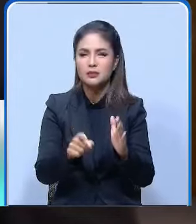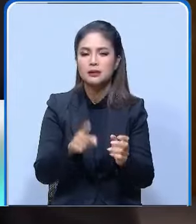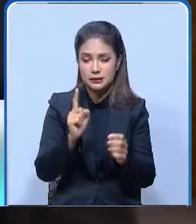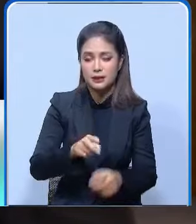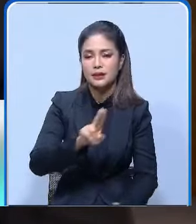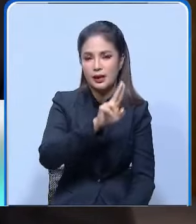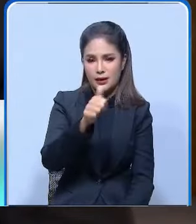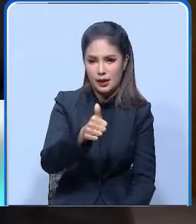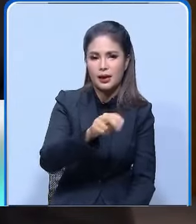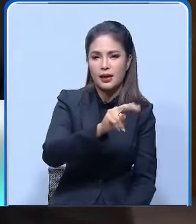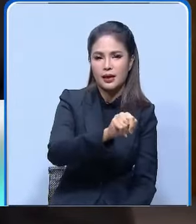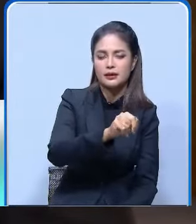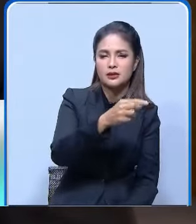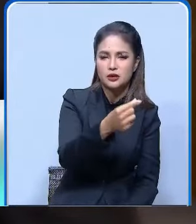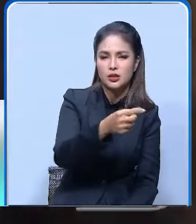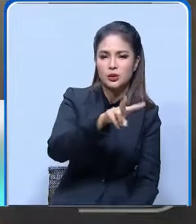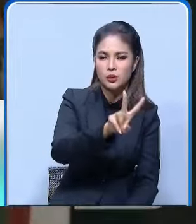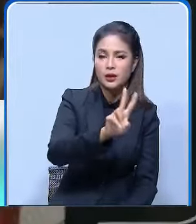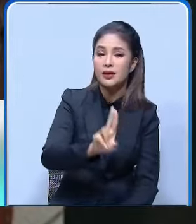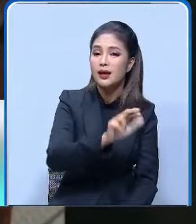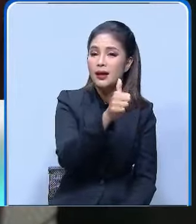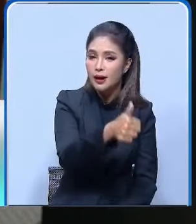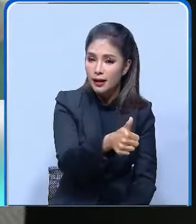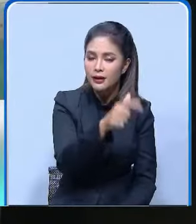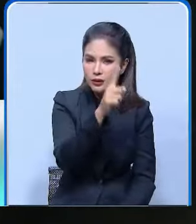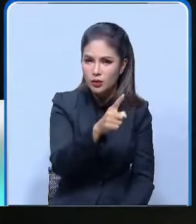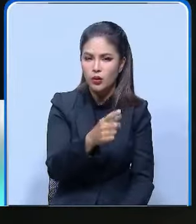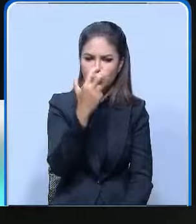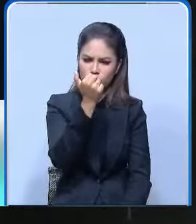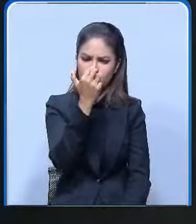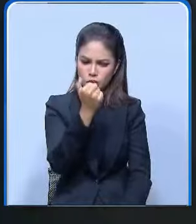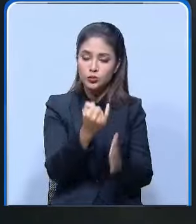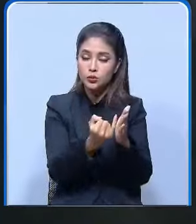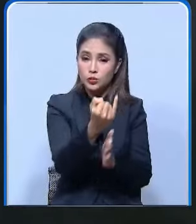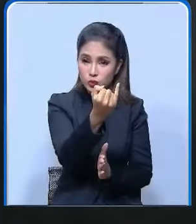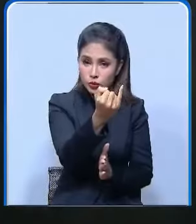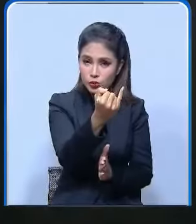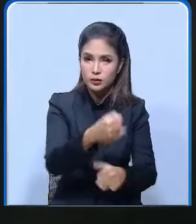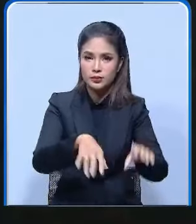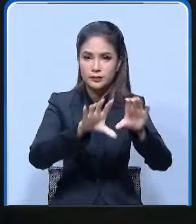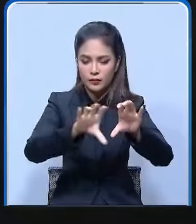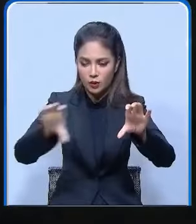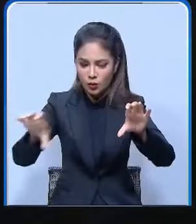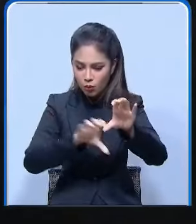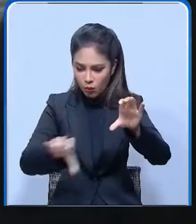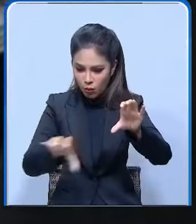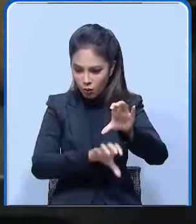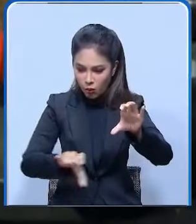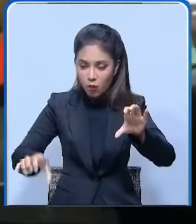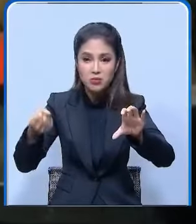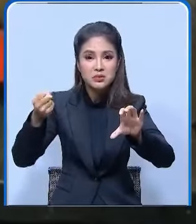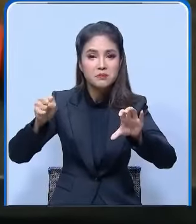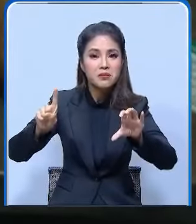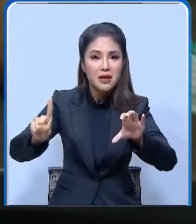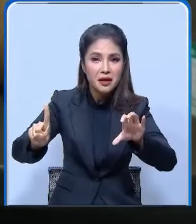ะครับแต่คุณต้องติดให้ถูกต้อง ภาพถังก๊าซ NGV ทั้ง11ใบที่ติดตั้งรอบรถบัสทัศนศึกษา